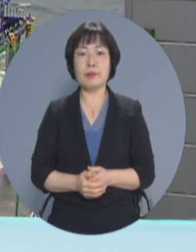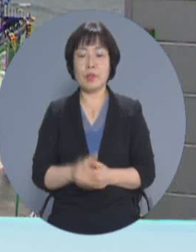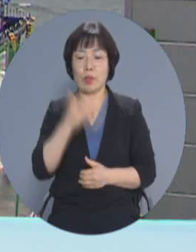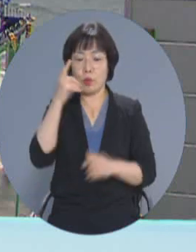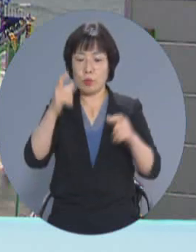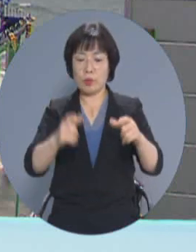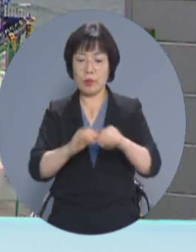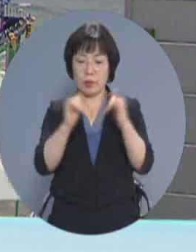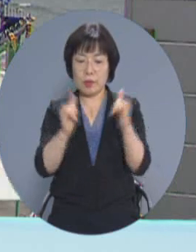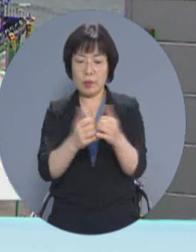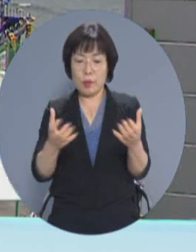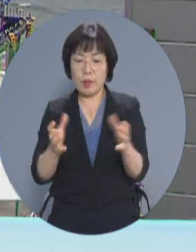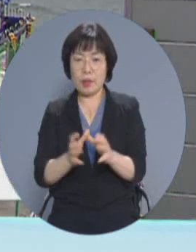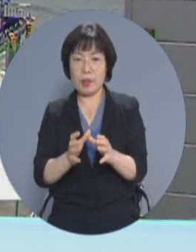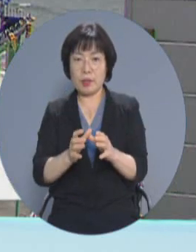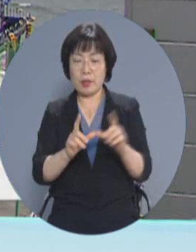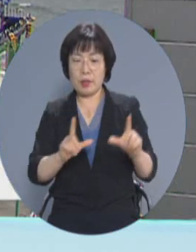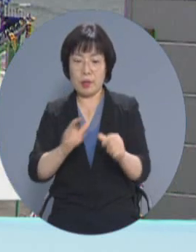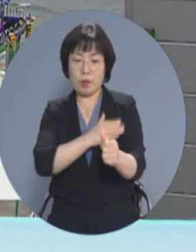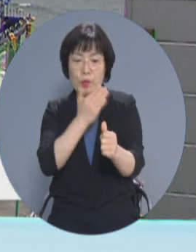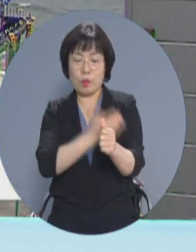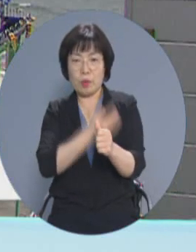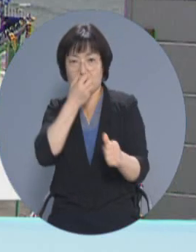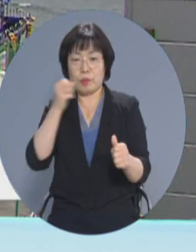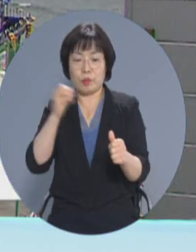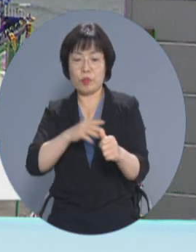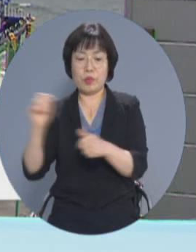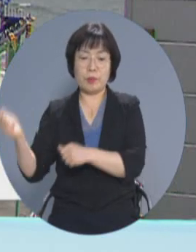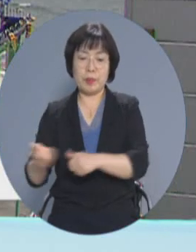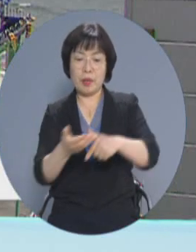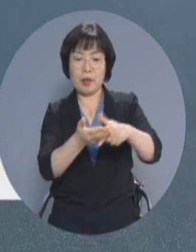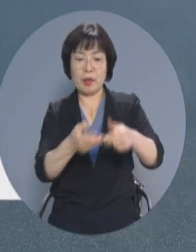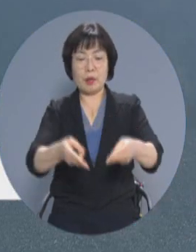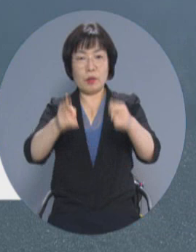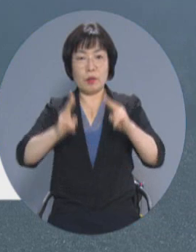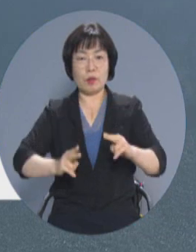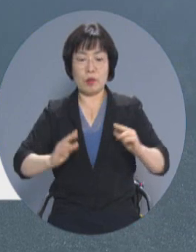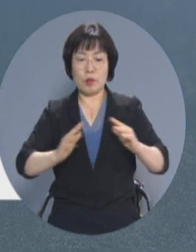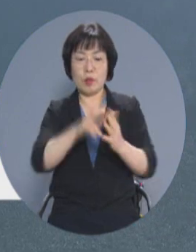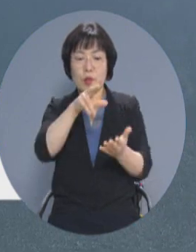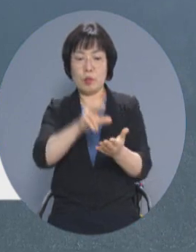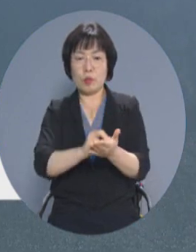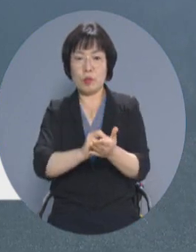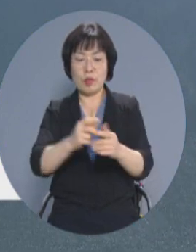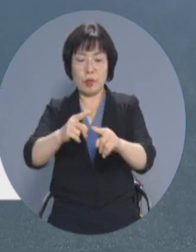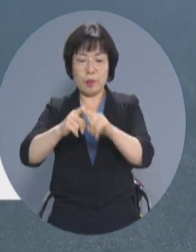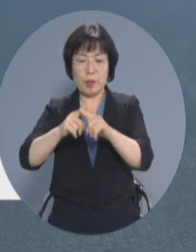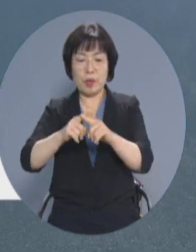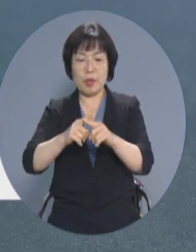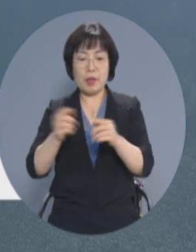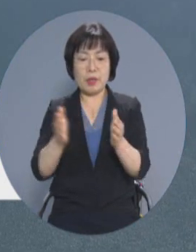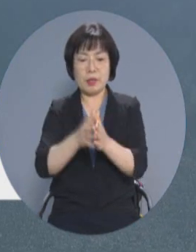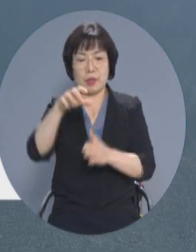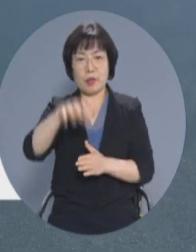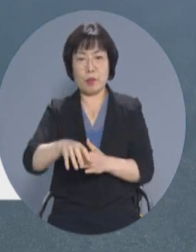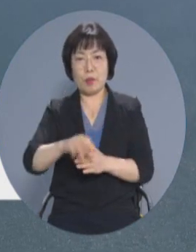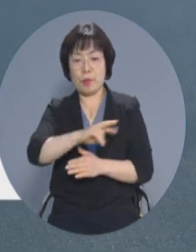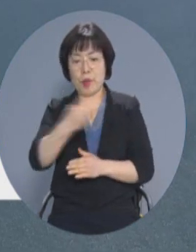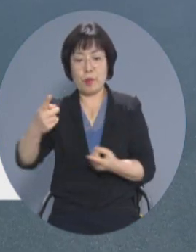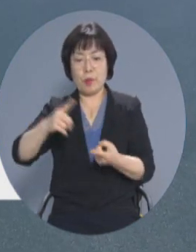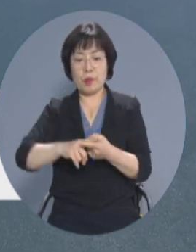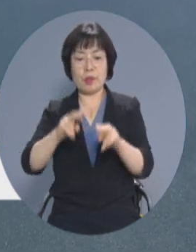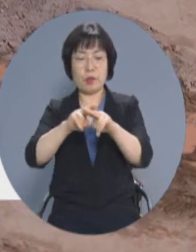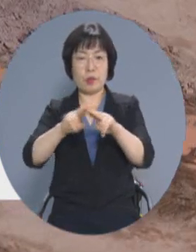여수 지역 시민단체들이 주민생활권을 무시하는 경도 연륙교 건설공사의 일방적인 시점부 변경의 철회를